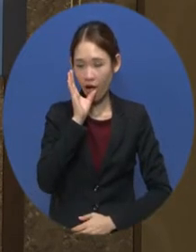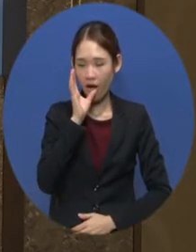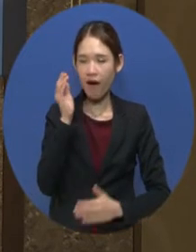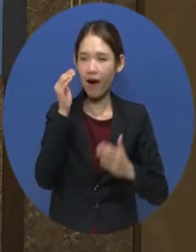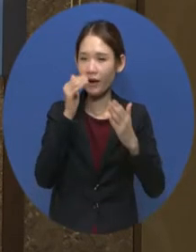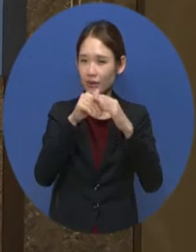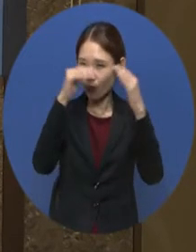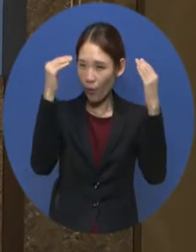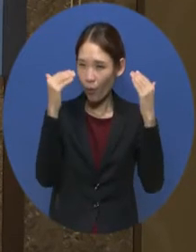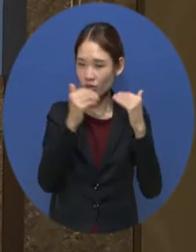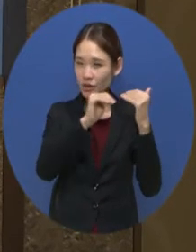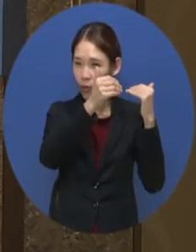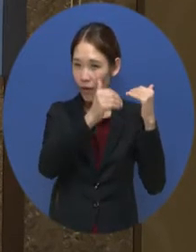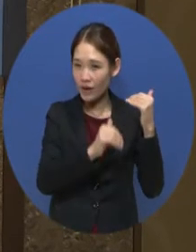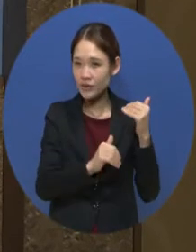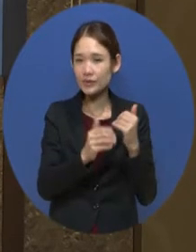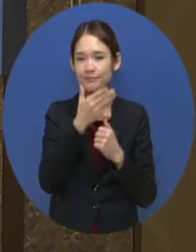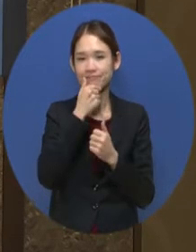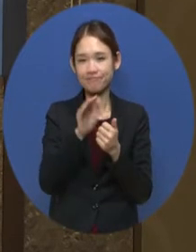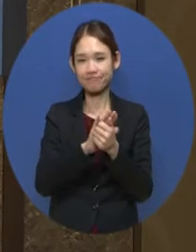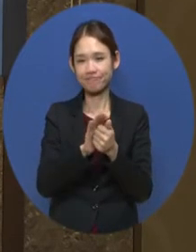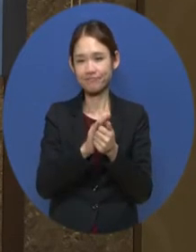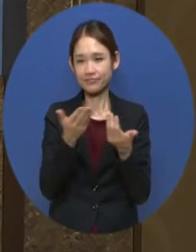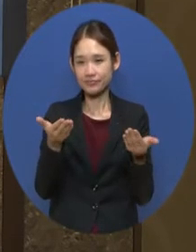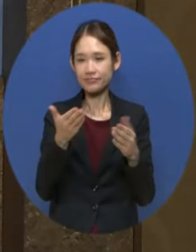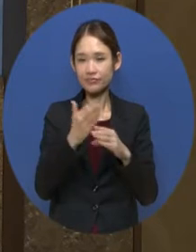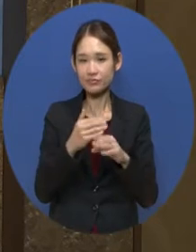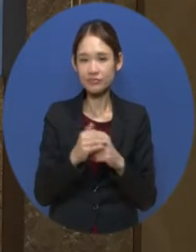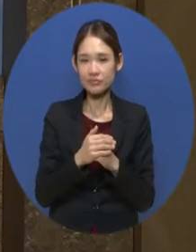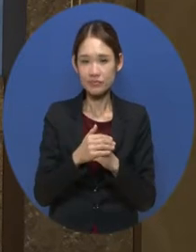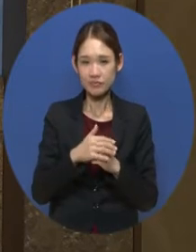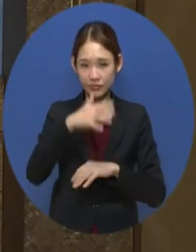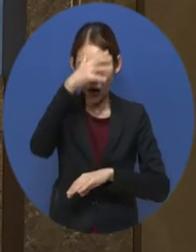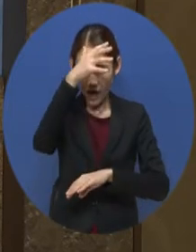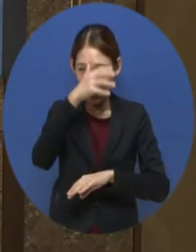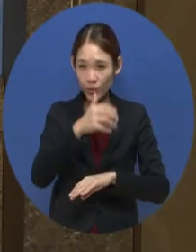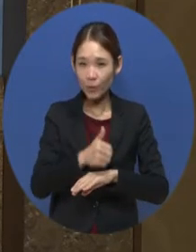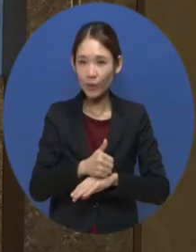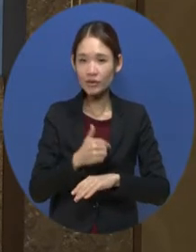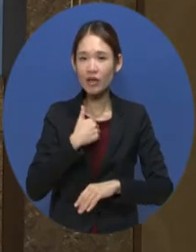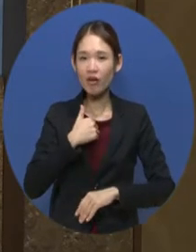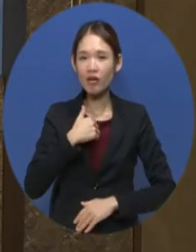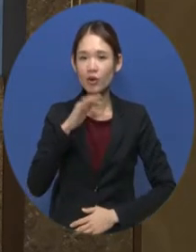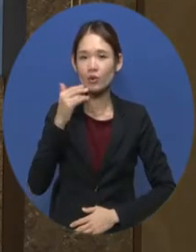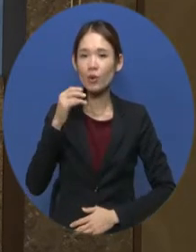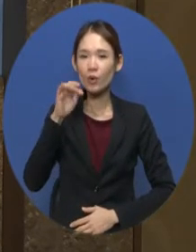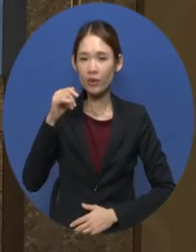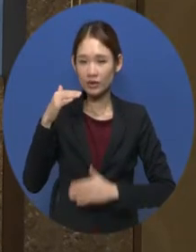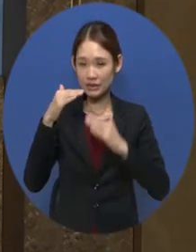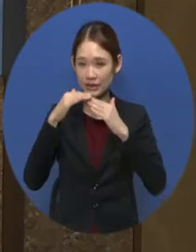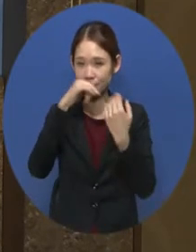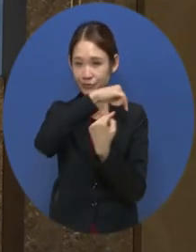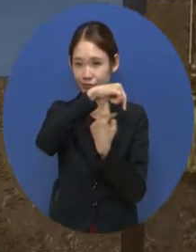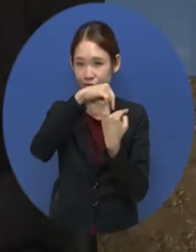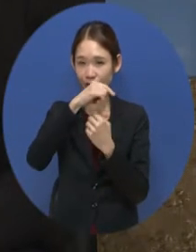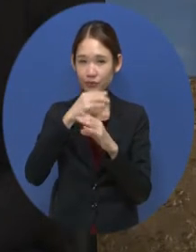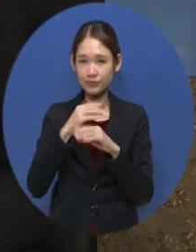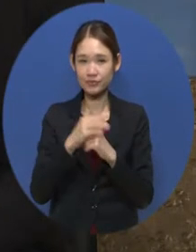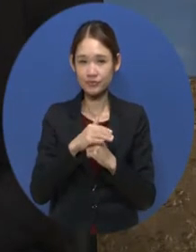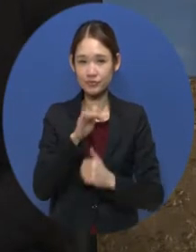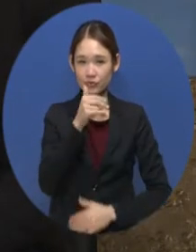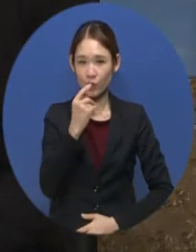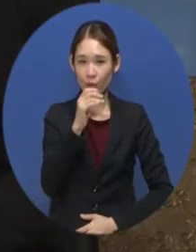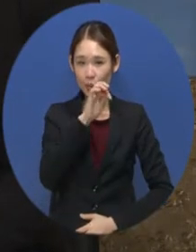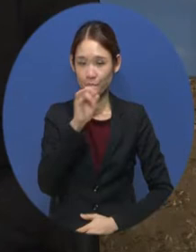전 과정에 대한 복지 서비스를 제공하고 있습니다. 그래서 저는 최종적으로는 저희가 효명의 집까지 운영을 하고 있습니다.